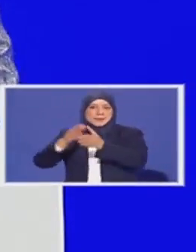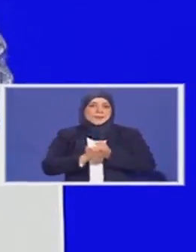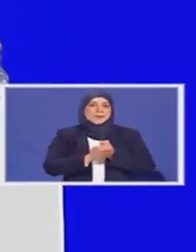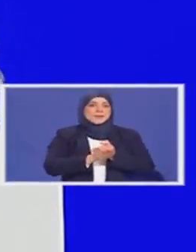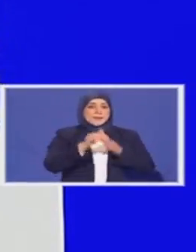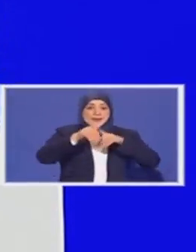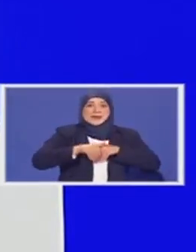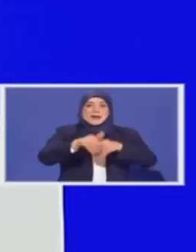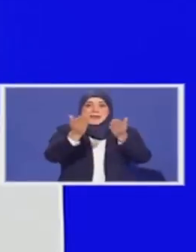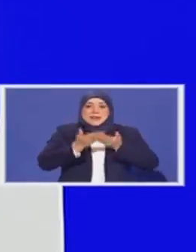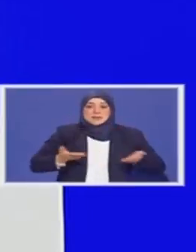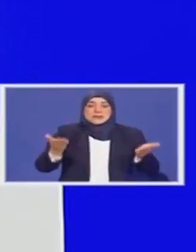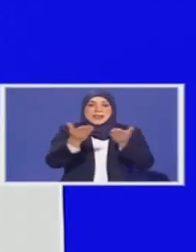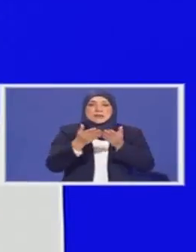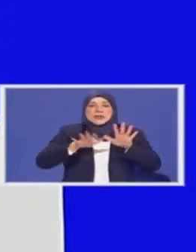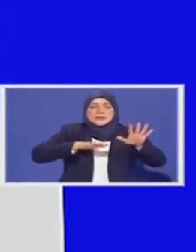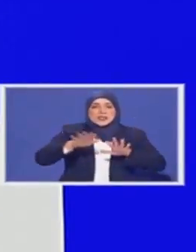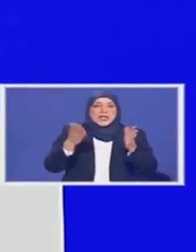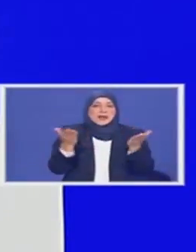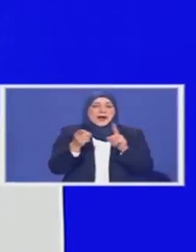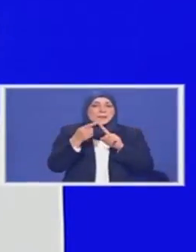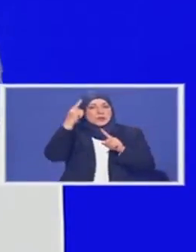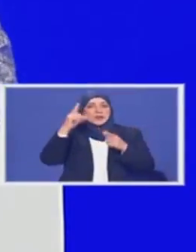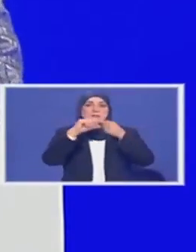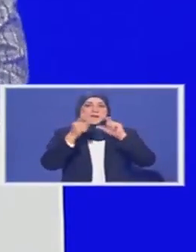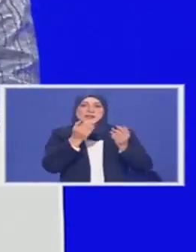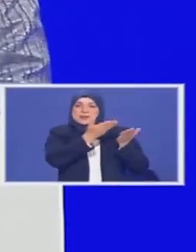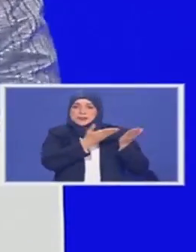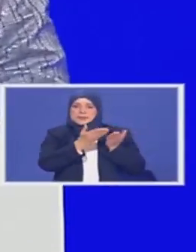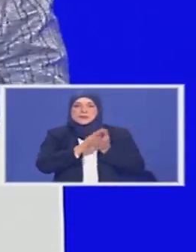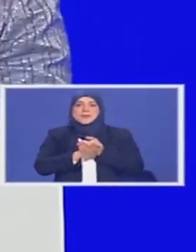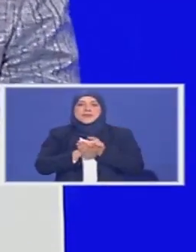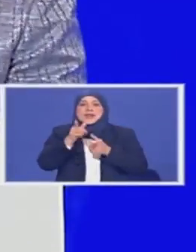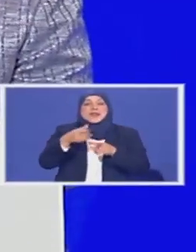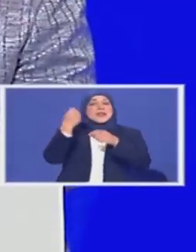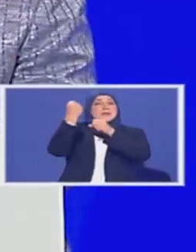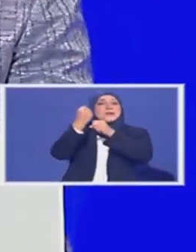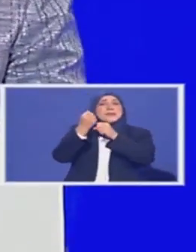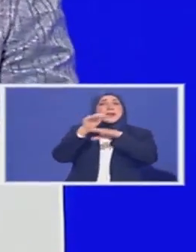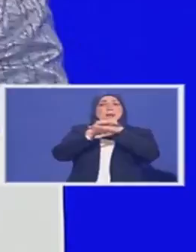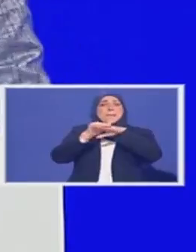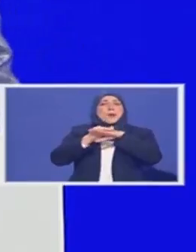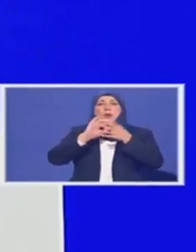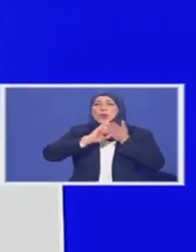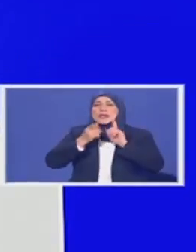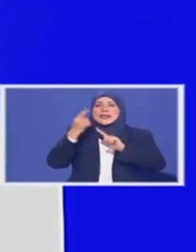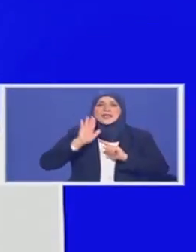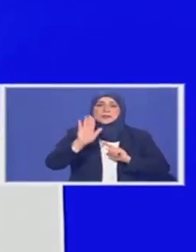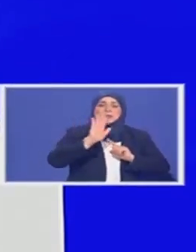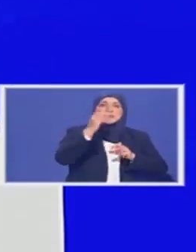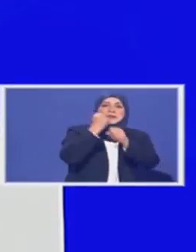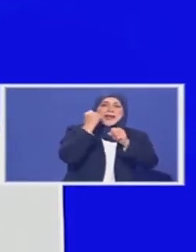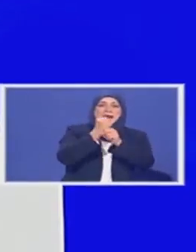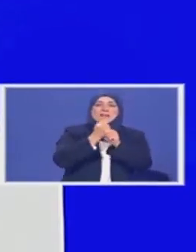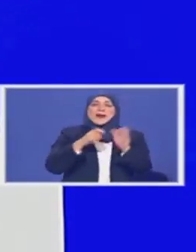المسار الإجرائي، بالنسبة للمسار الإجرائي توا هذه القطاعات باش تخدم في 4 مايو، كيفاش شنية